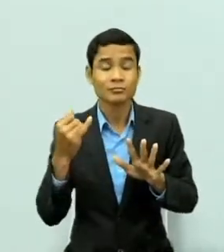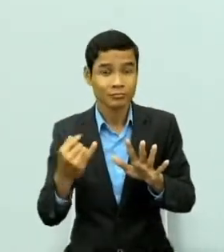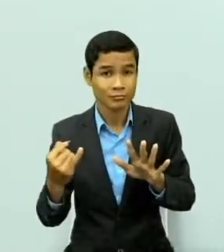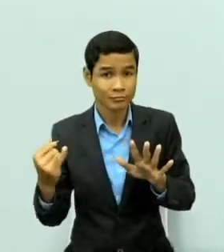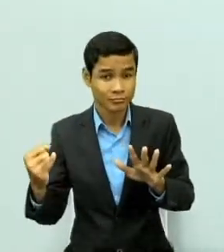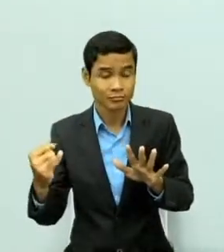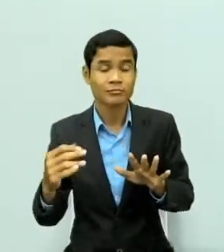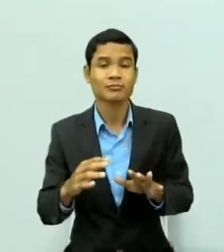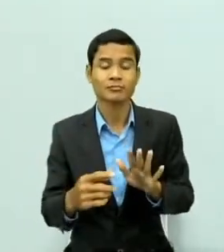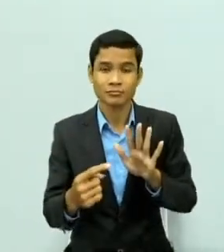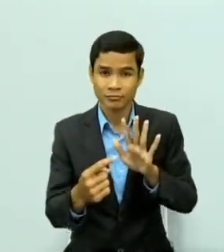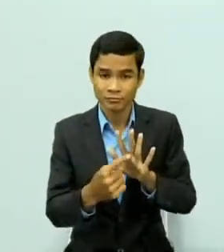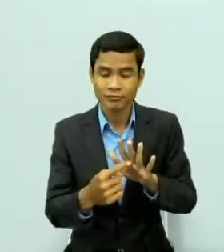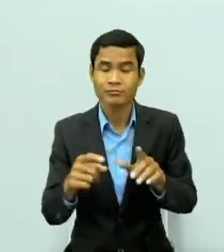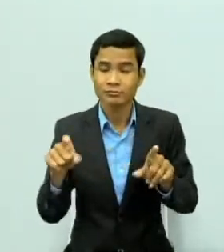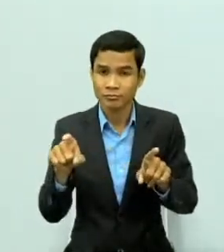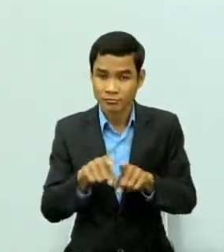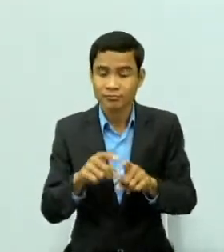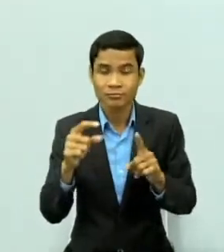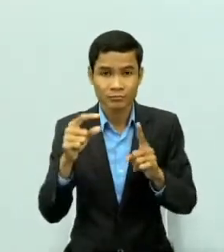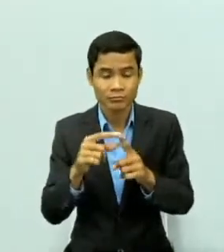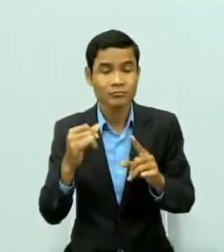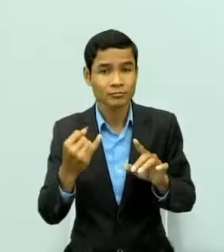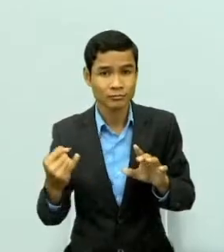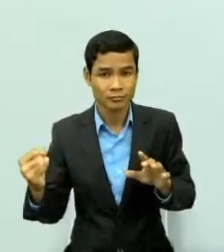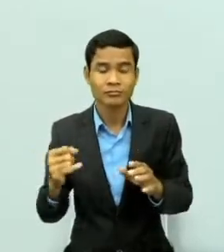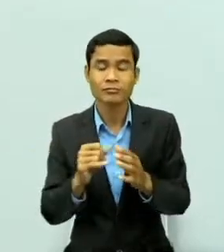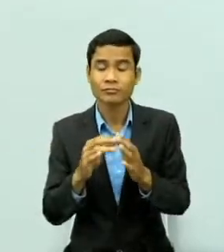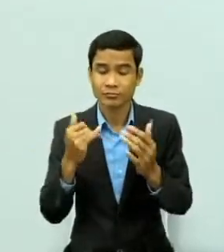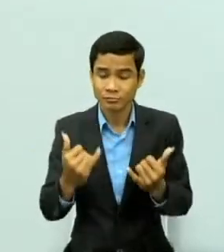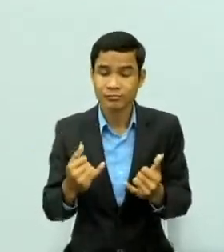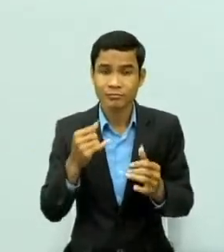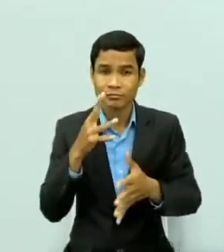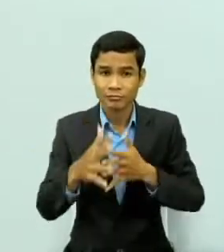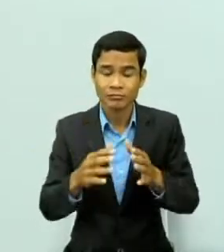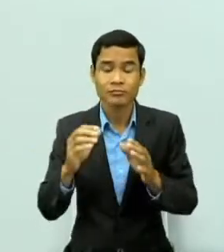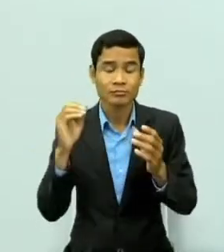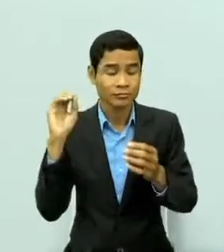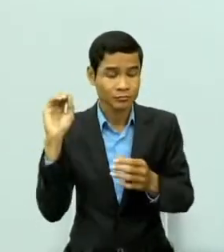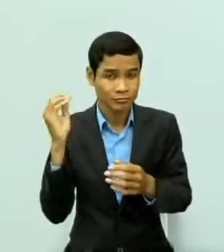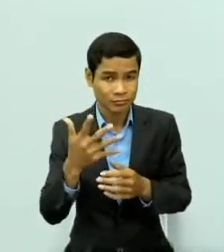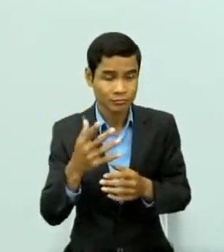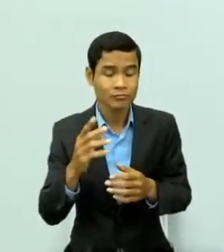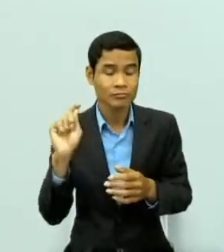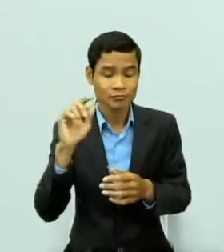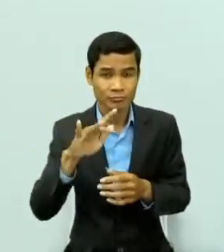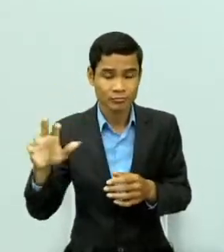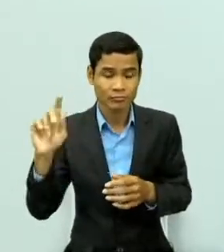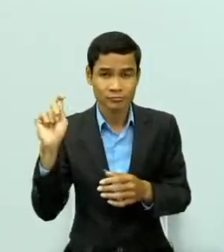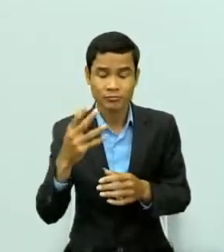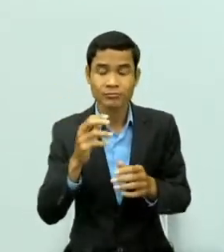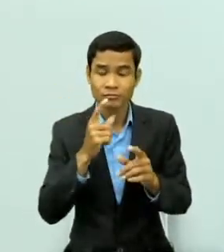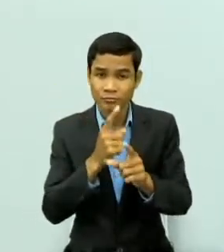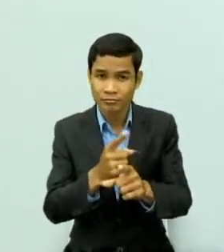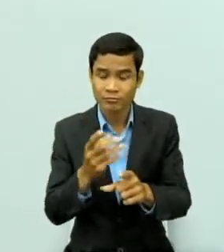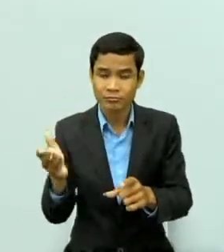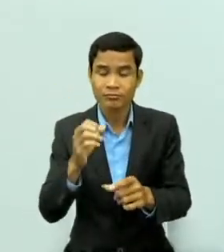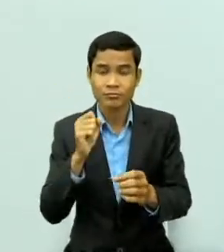ណាចាកូនត្រៀមខ្លួនធ្វើសញ្ញាបន្តតាមស្រៈដែលអ្នកគ្រូបានបង្ហាញជូនកូនចាប់ផ្ដើ